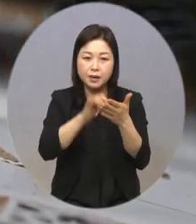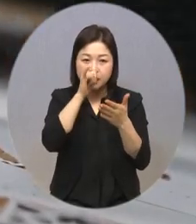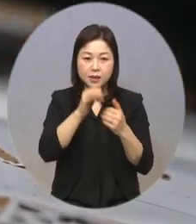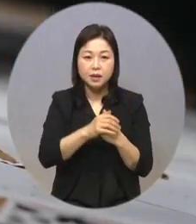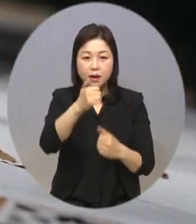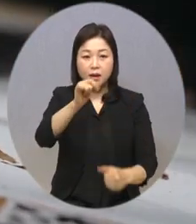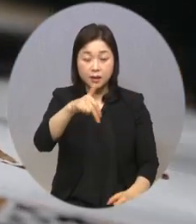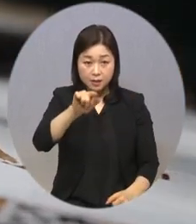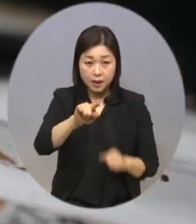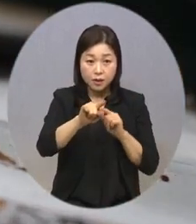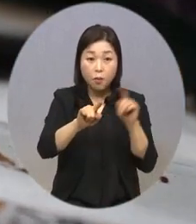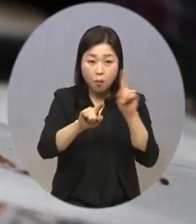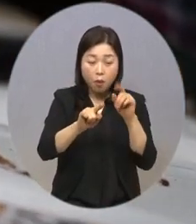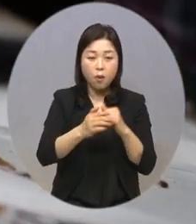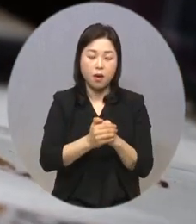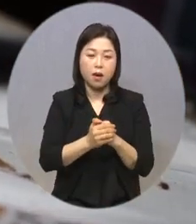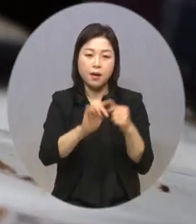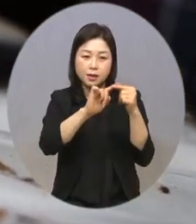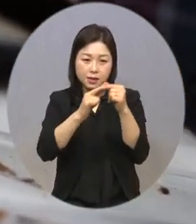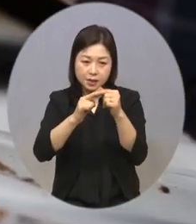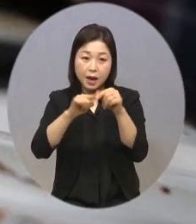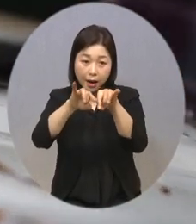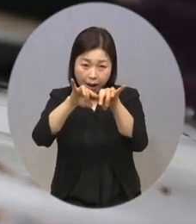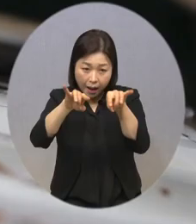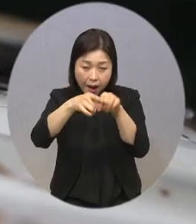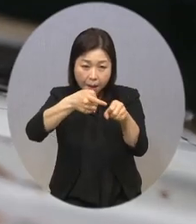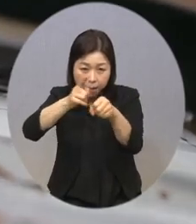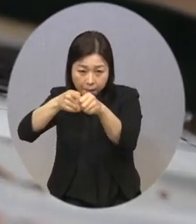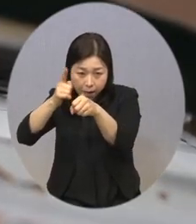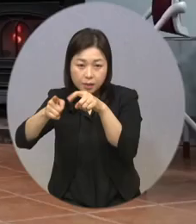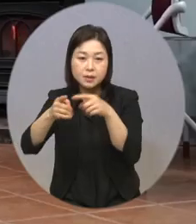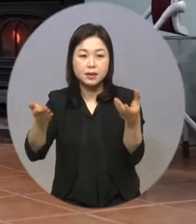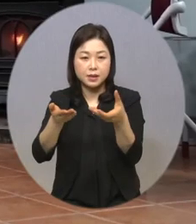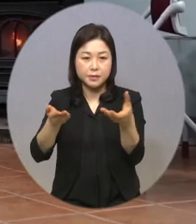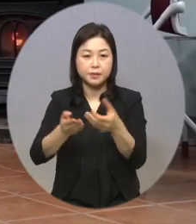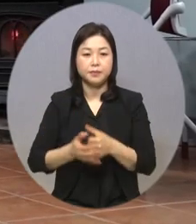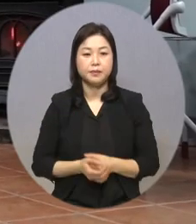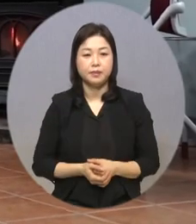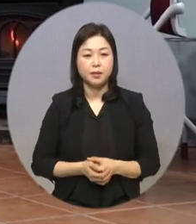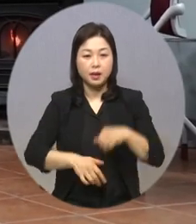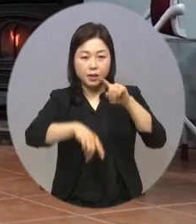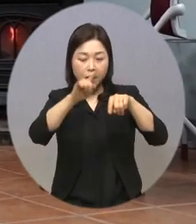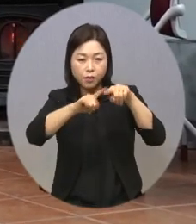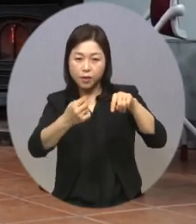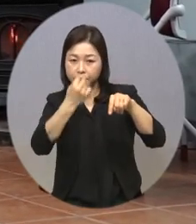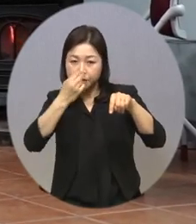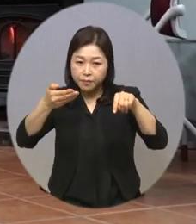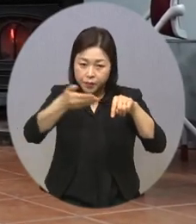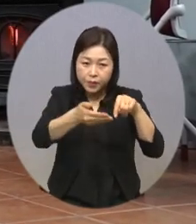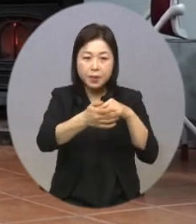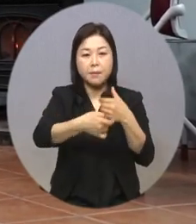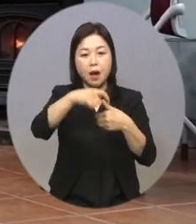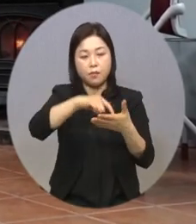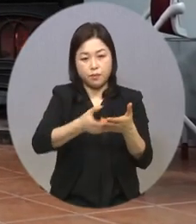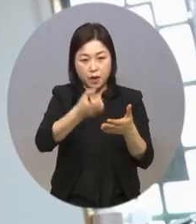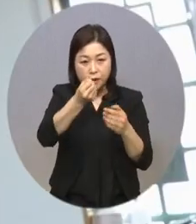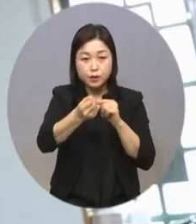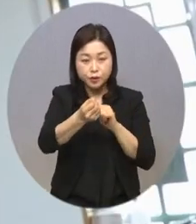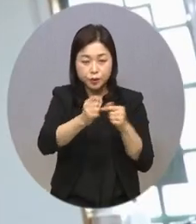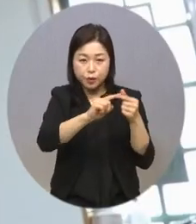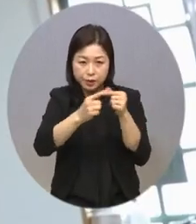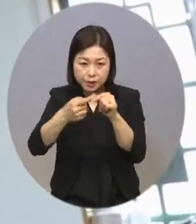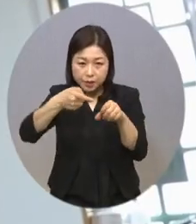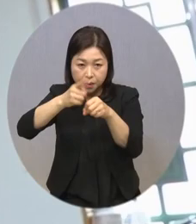각자, 말 그대로 글자를 새기는 작업입니다. 나무에 숨을 불어넣는 마음으로 글자를